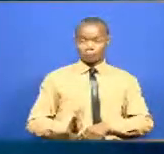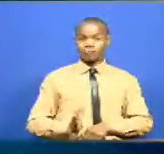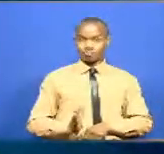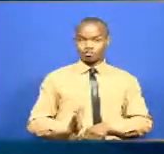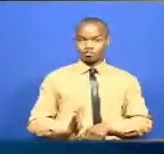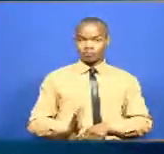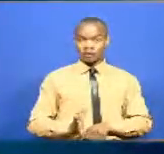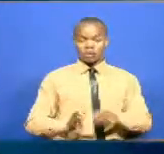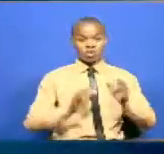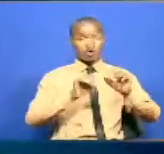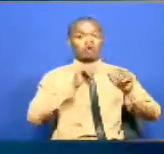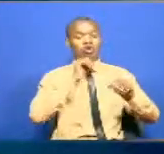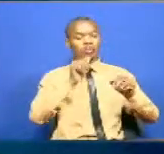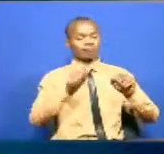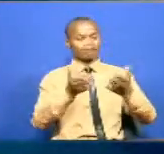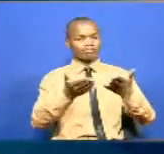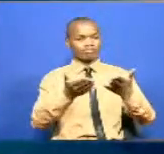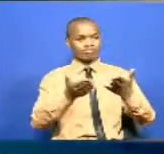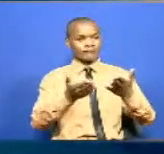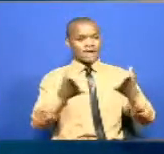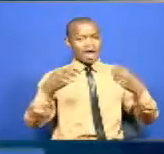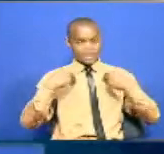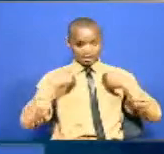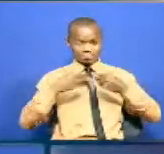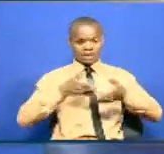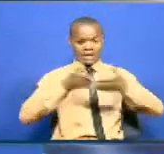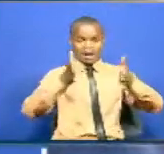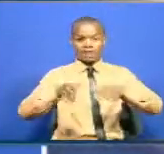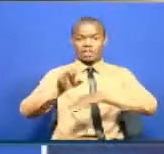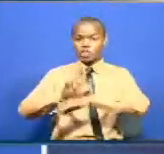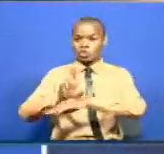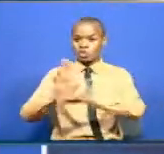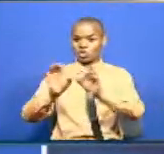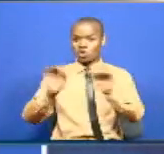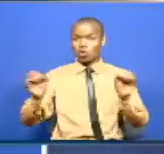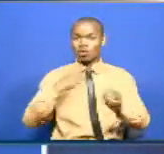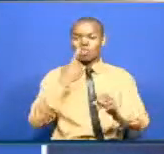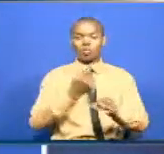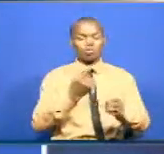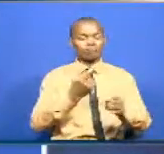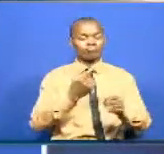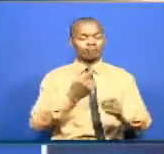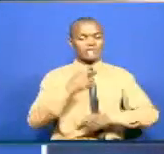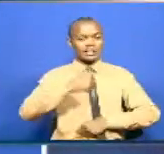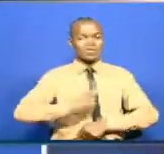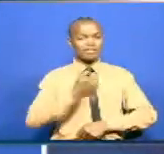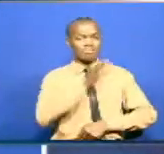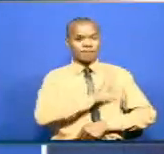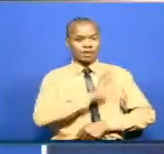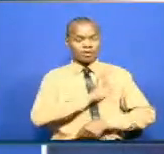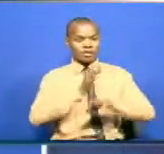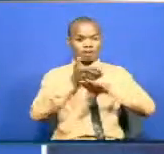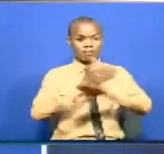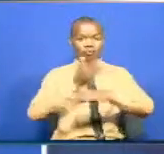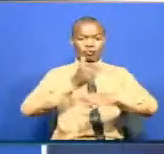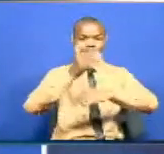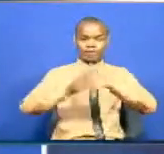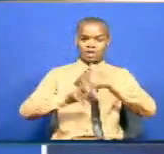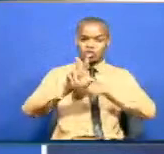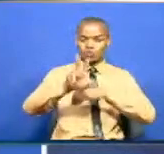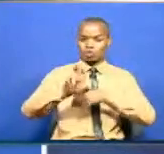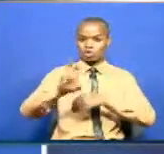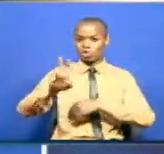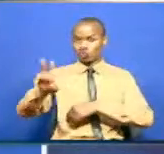bodaboda kutokubali kutumiwa na wanasiasa wanaoendeleza ajenda zao za kisiasa kabla ya uchaguzi mkuu ujao. Rais